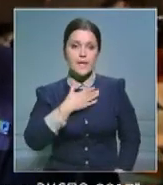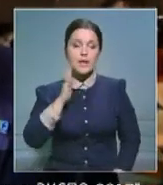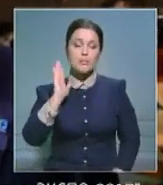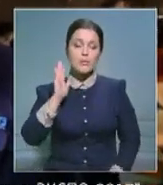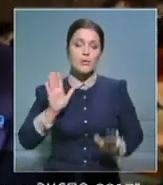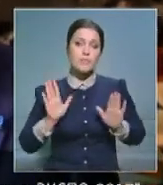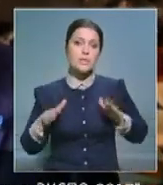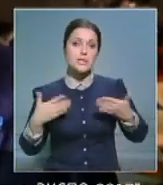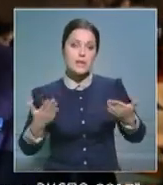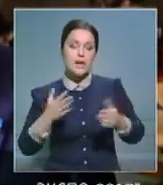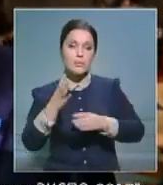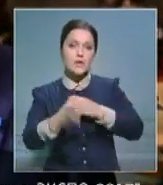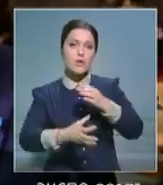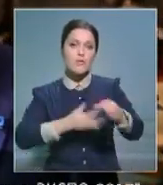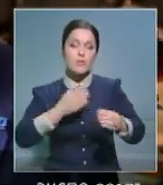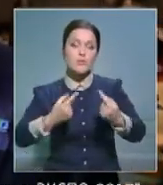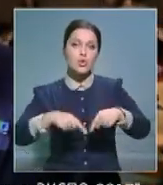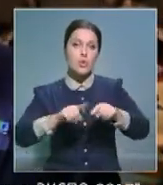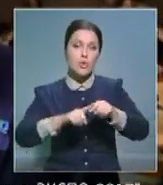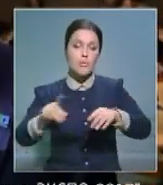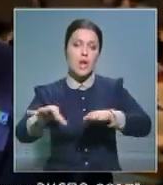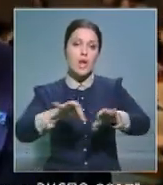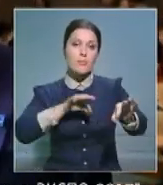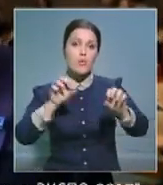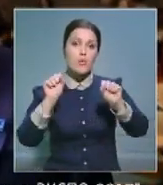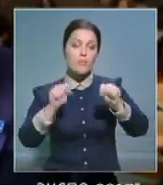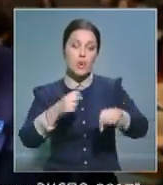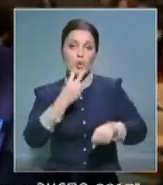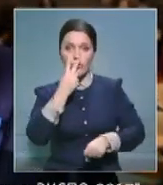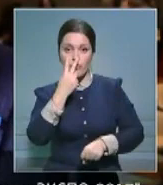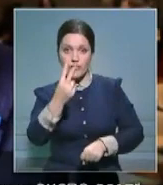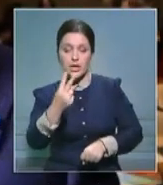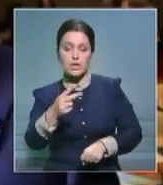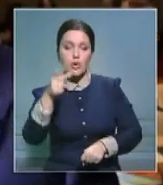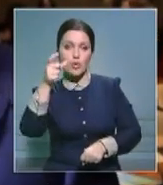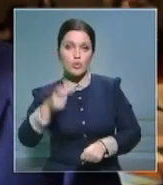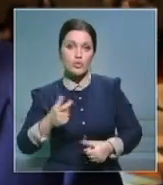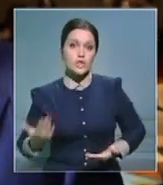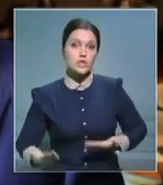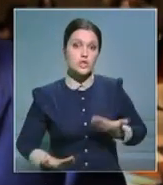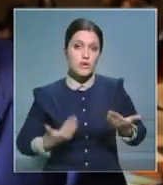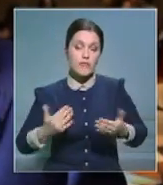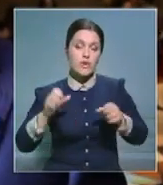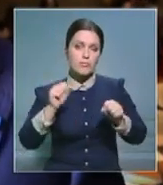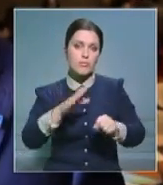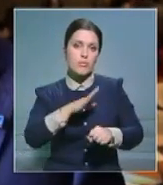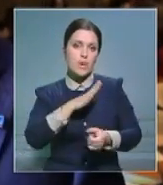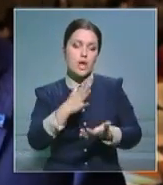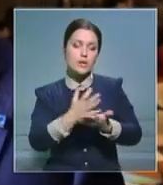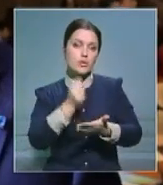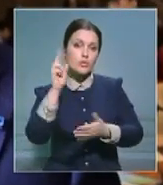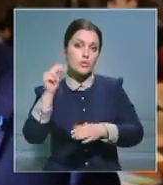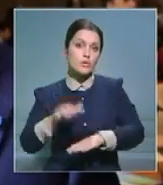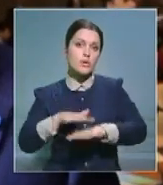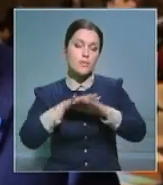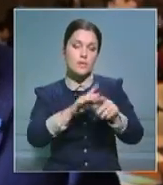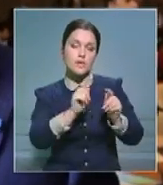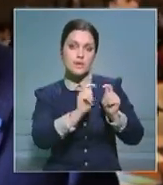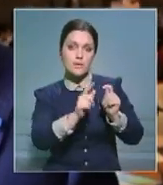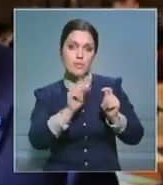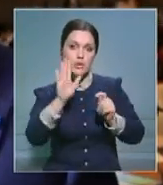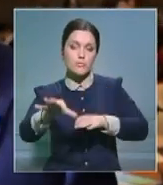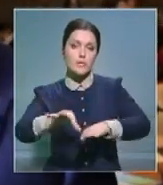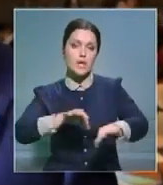эти проекты. Будет возможность людям увидеть их. Не исключено, что найдутся инвесторы, кто захочет эти проекты